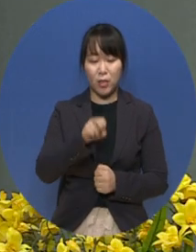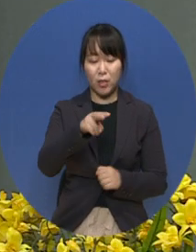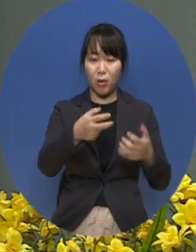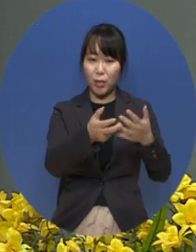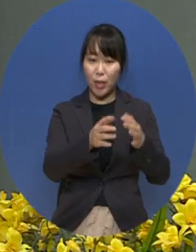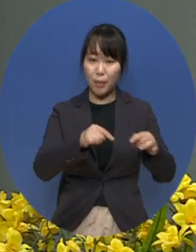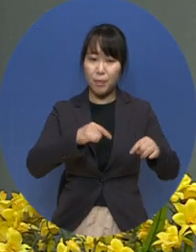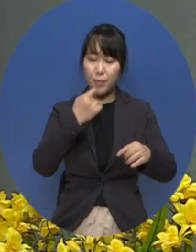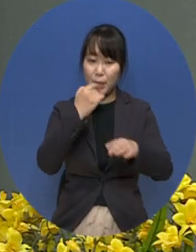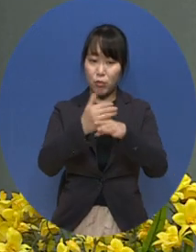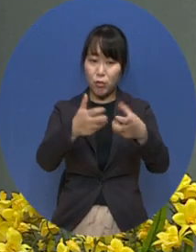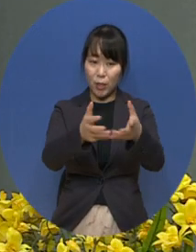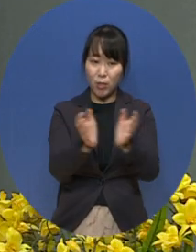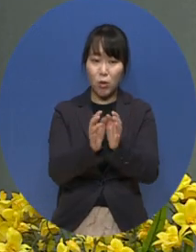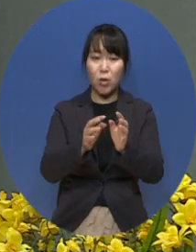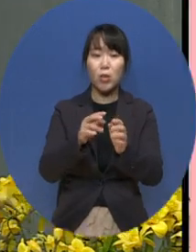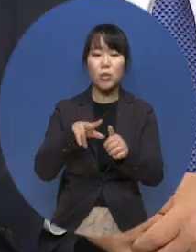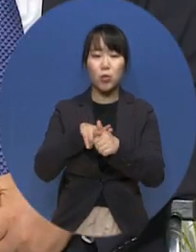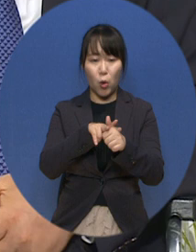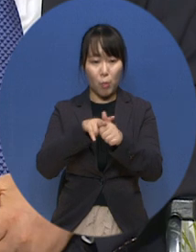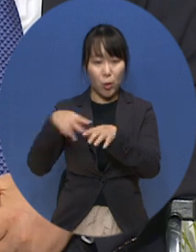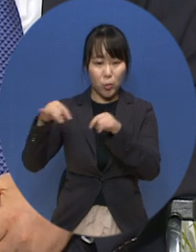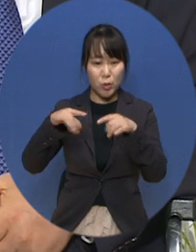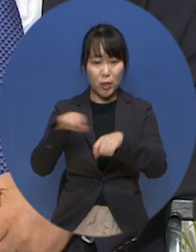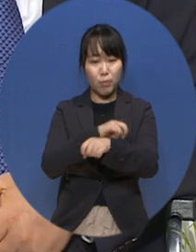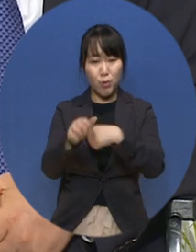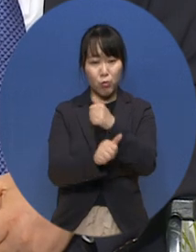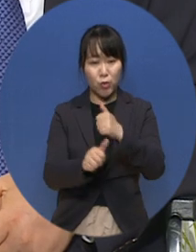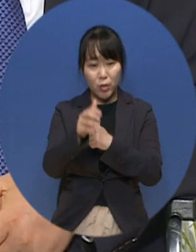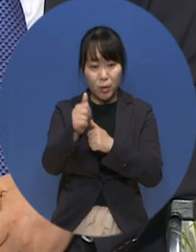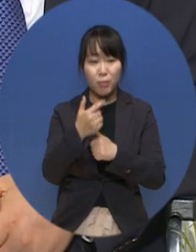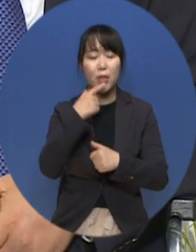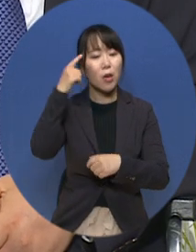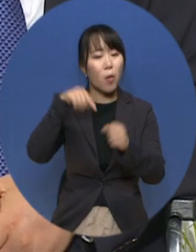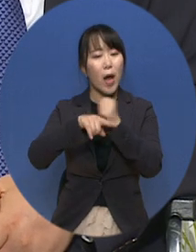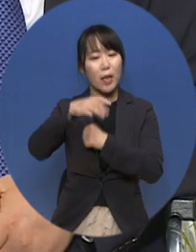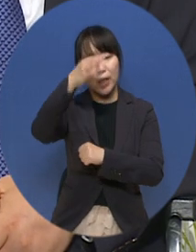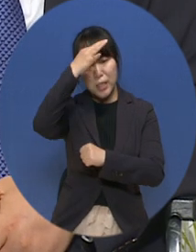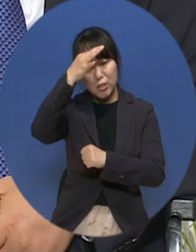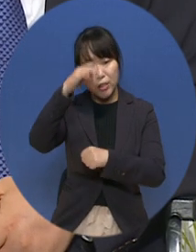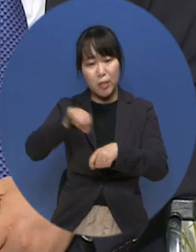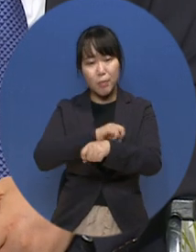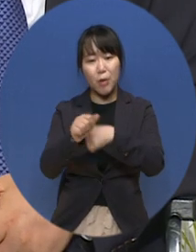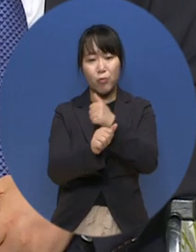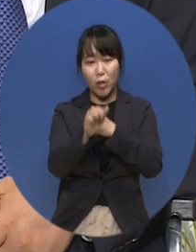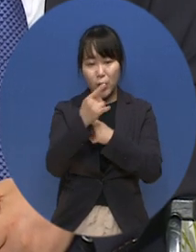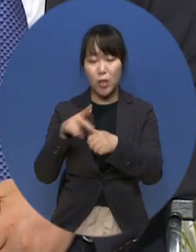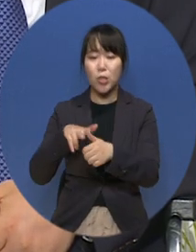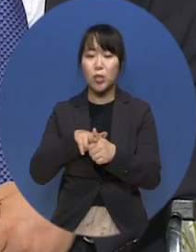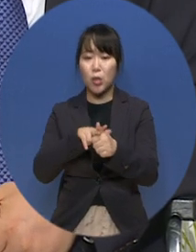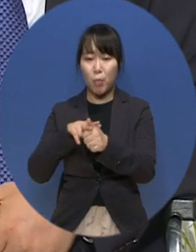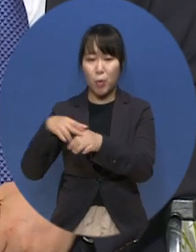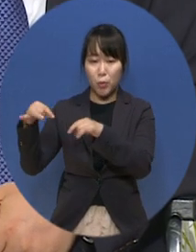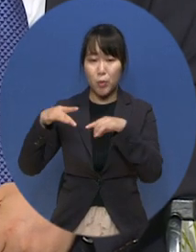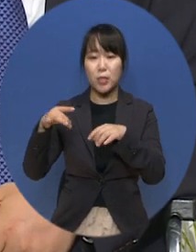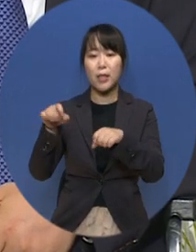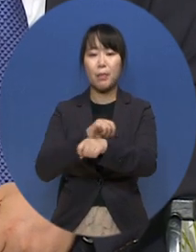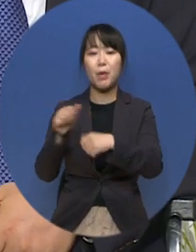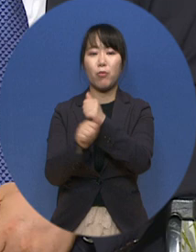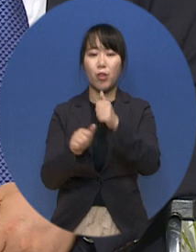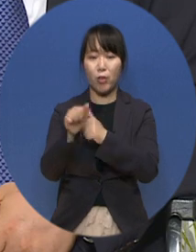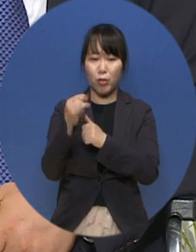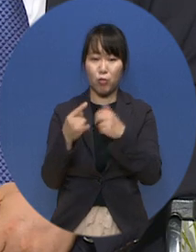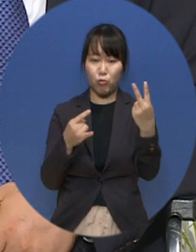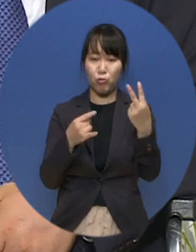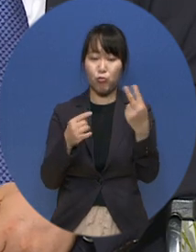정보통신 특별히 위원장을 맡아 줘 닿아 구슬로 된 위원회 정보통신 특별위원회 4 2 툴이 위원장을 맡고 있습니다